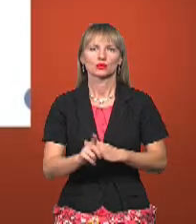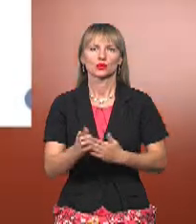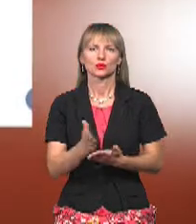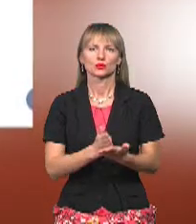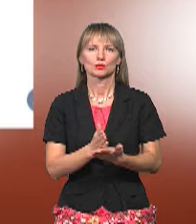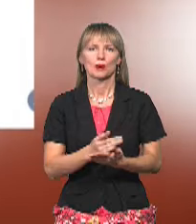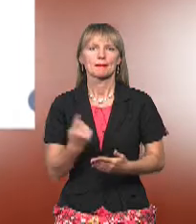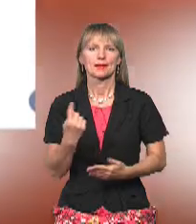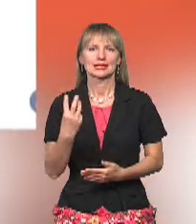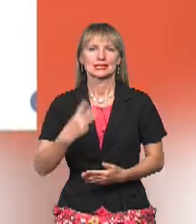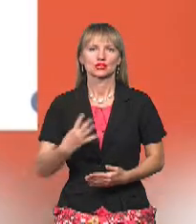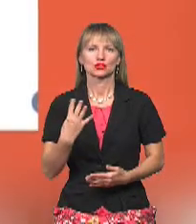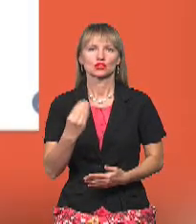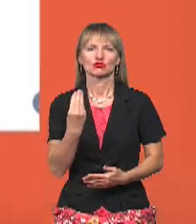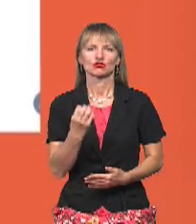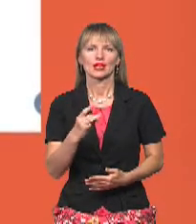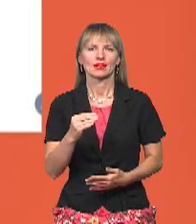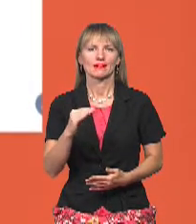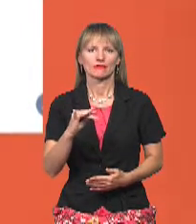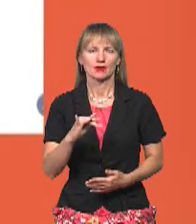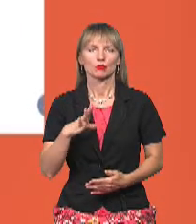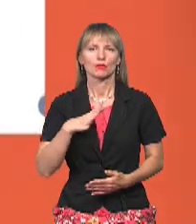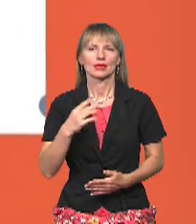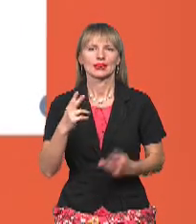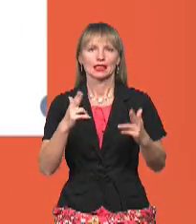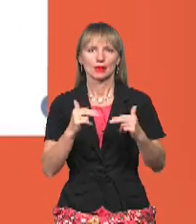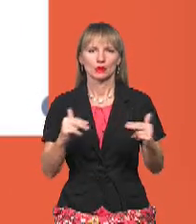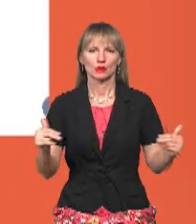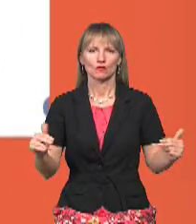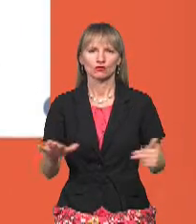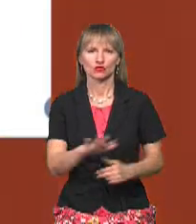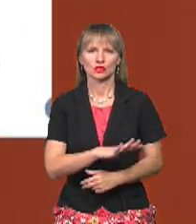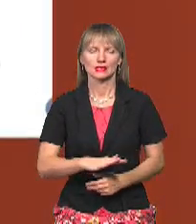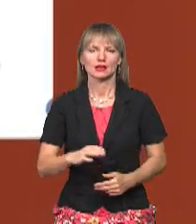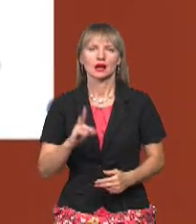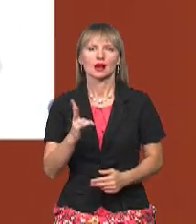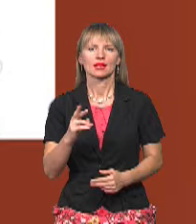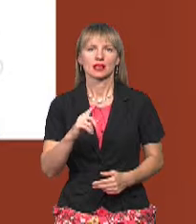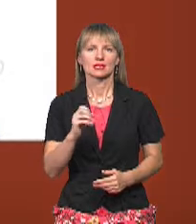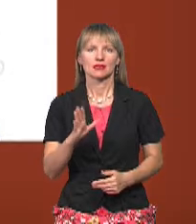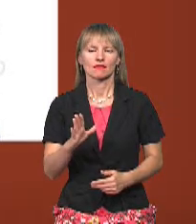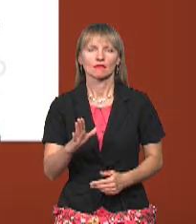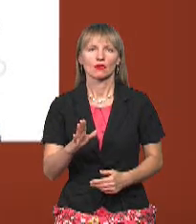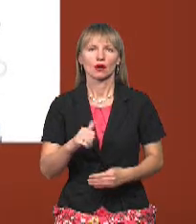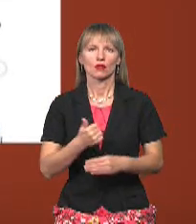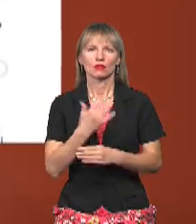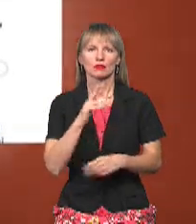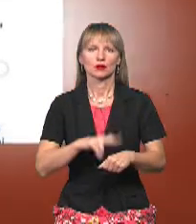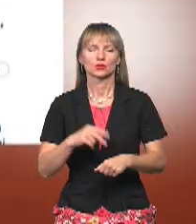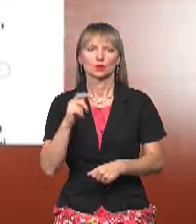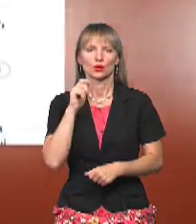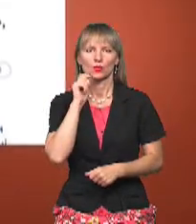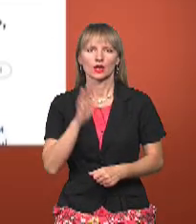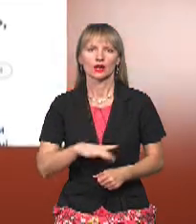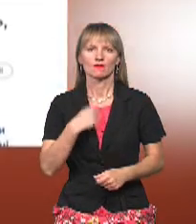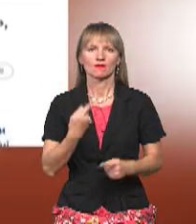службу перші 34 шерифи, була Дніпропетровщина. Сергій Князєв, голова Нацполіції в Україні, зазначив, що в